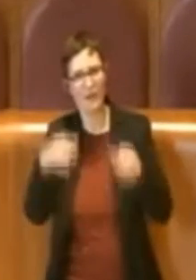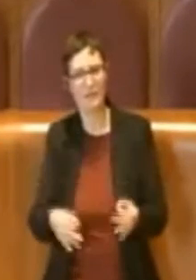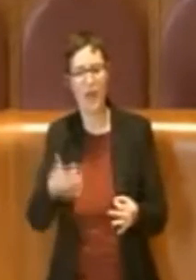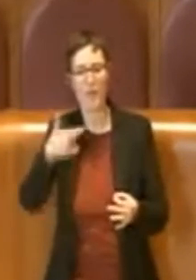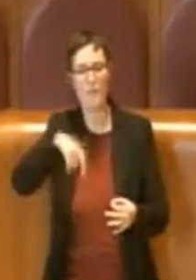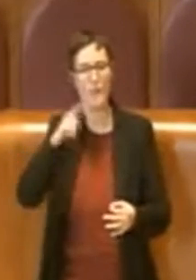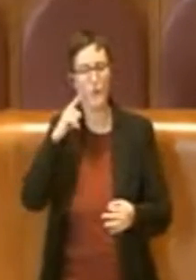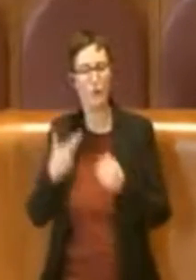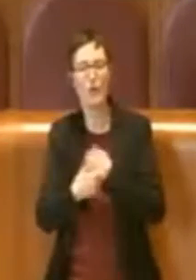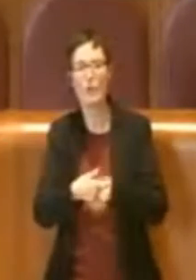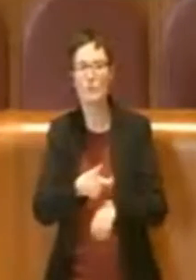facciamo